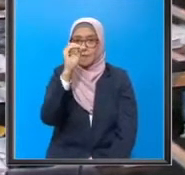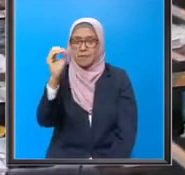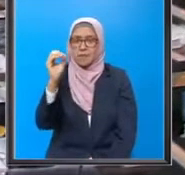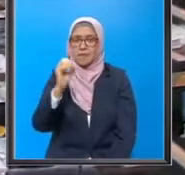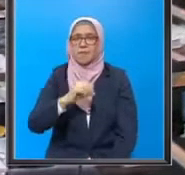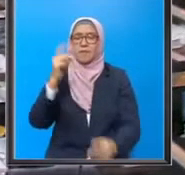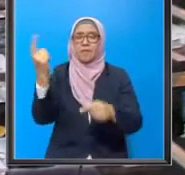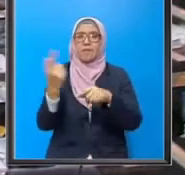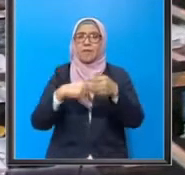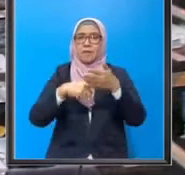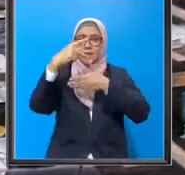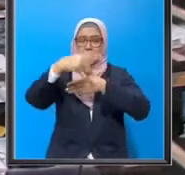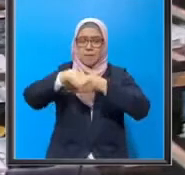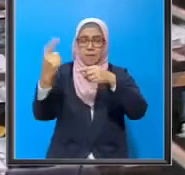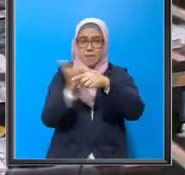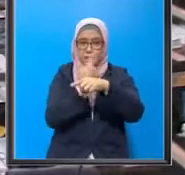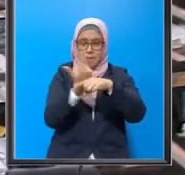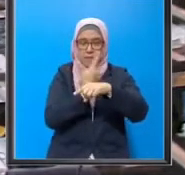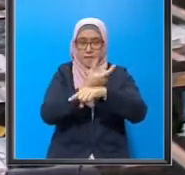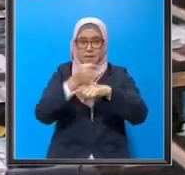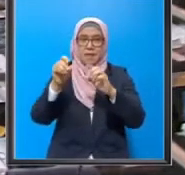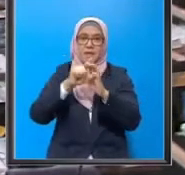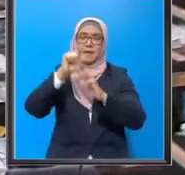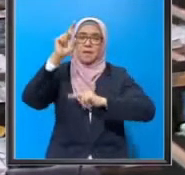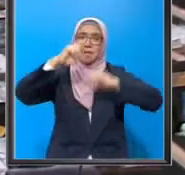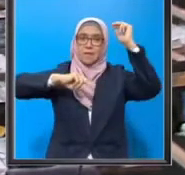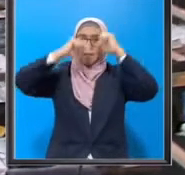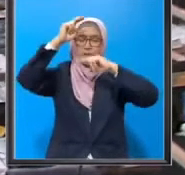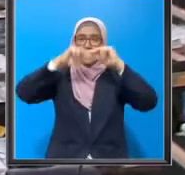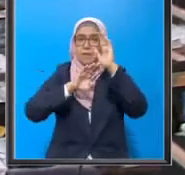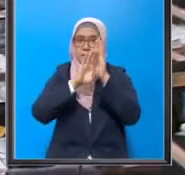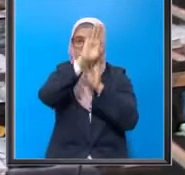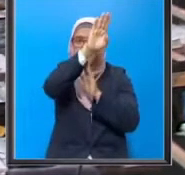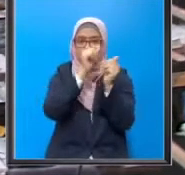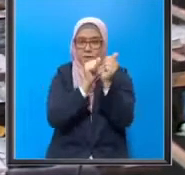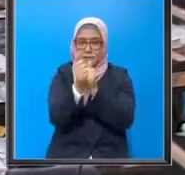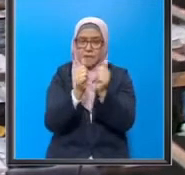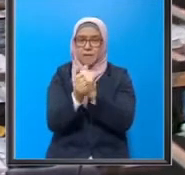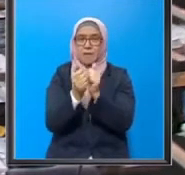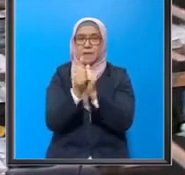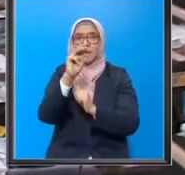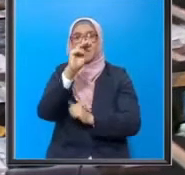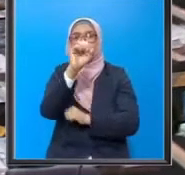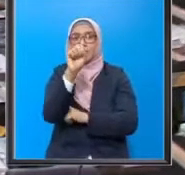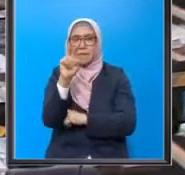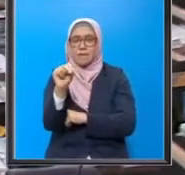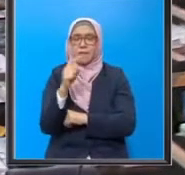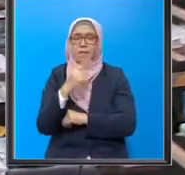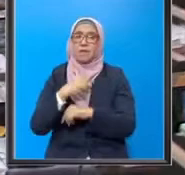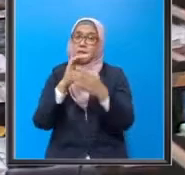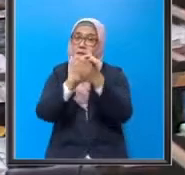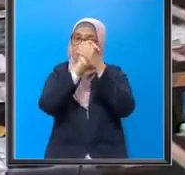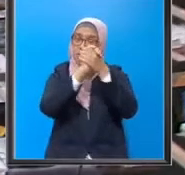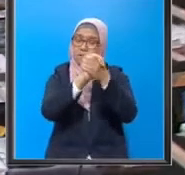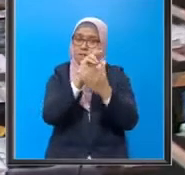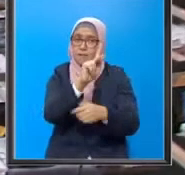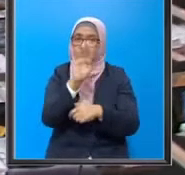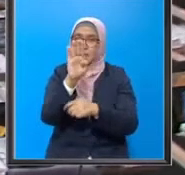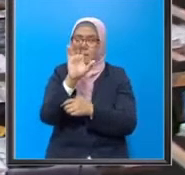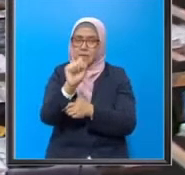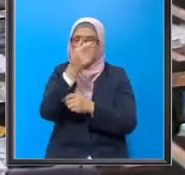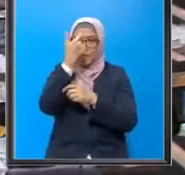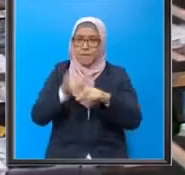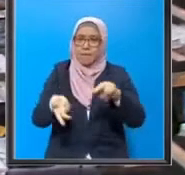program latihan dan pembangunan serukan majelis sukan negara tanya kepada kementerian belia dan sukan atas kenaikan